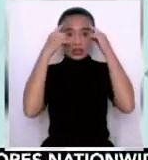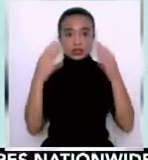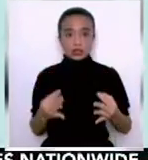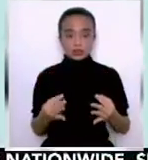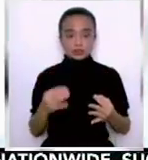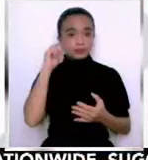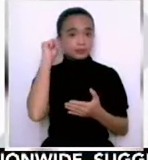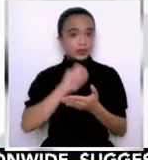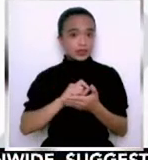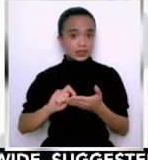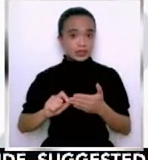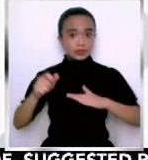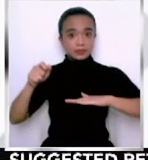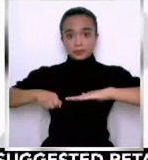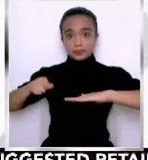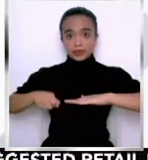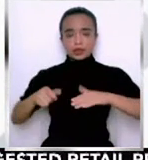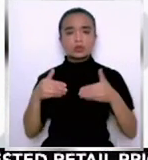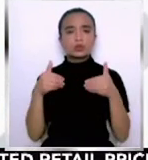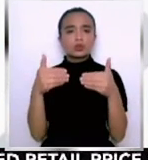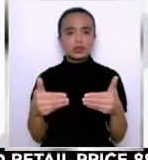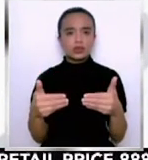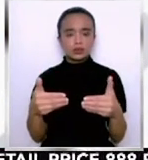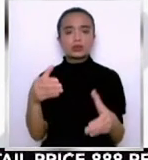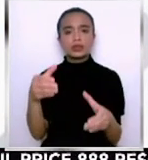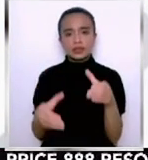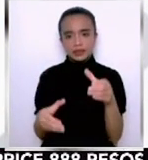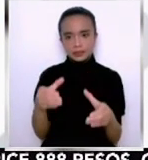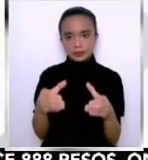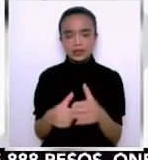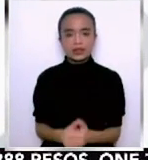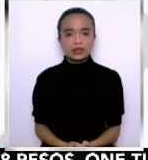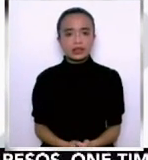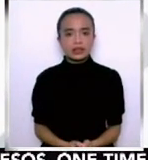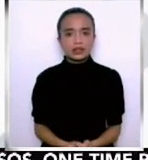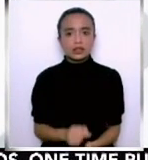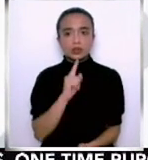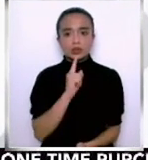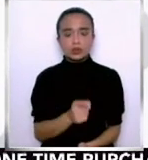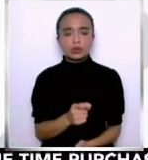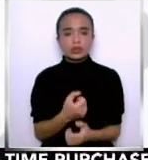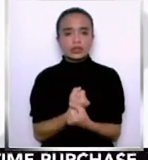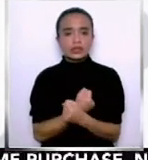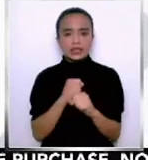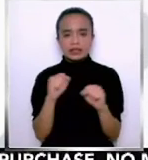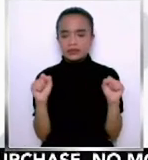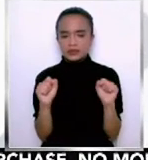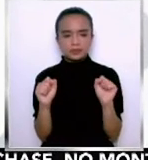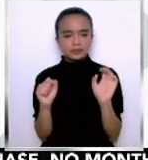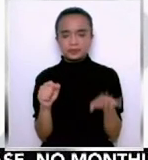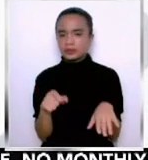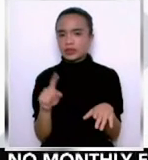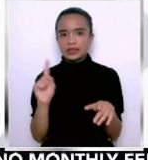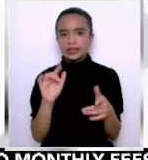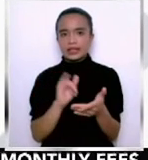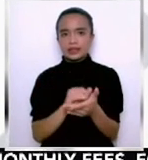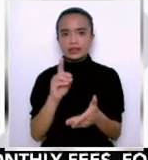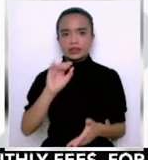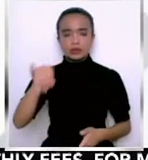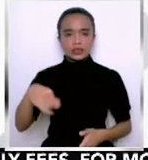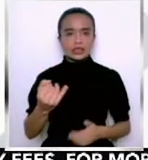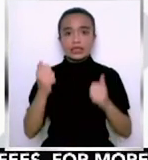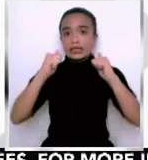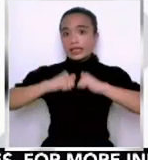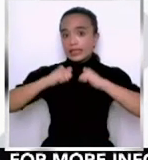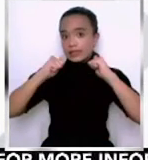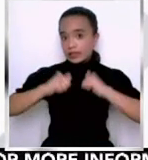kanya. Sa isang pahayag, tinawag ni De Lima na safe at nonchalant gesture ang pagsang-ayon ni Guevara sa posisyon ng DOJ Panel of